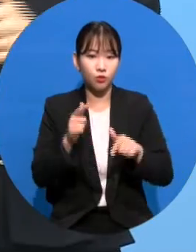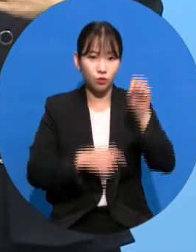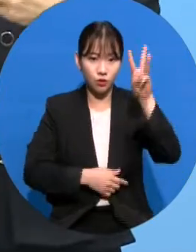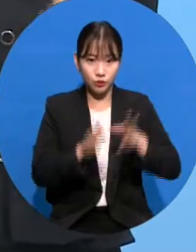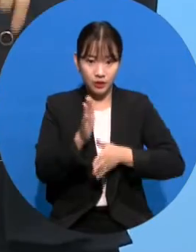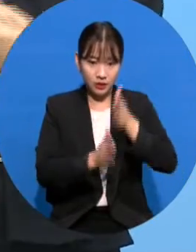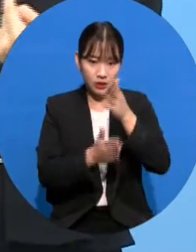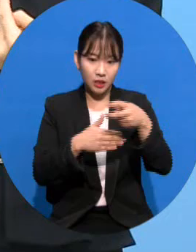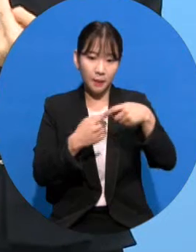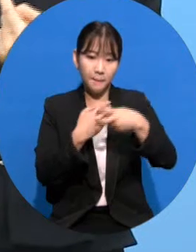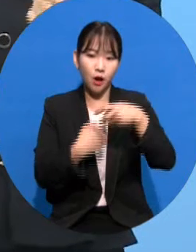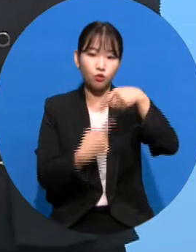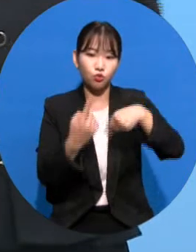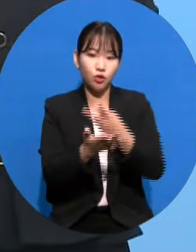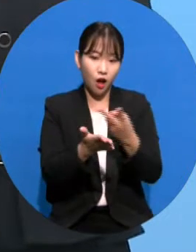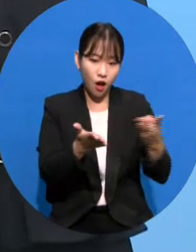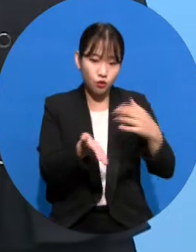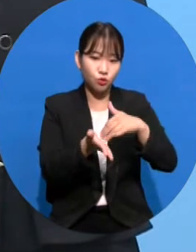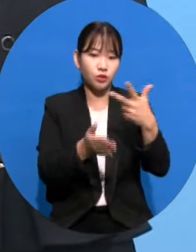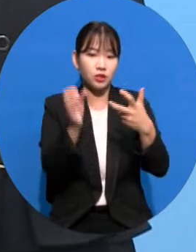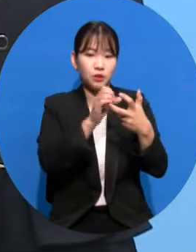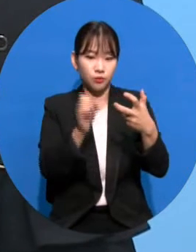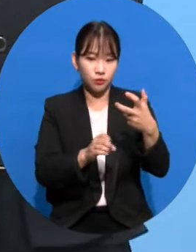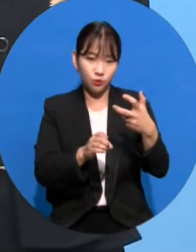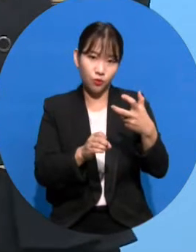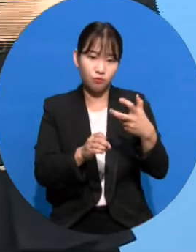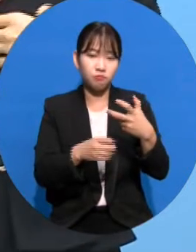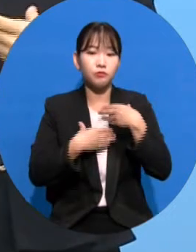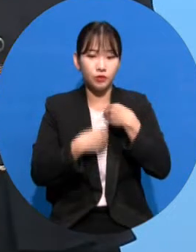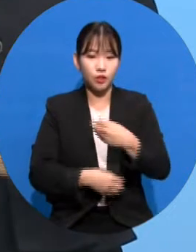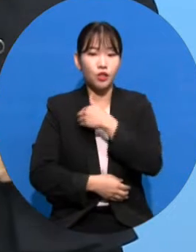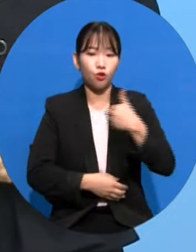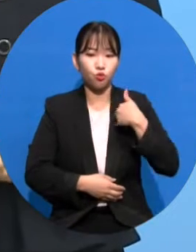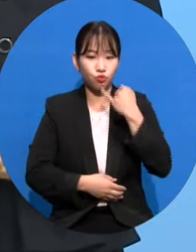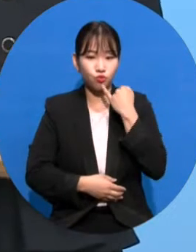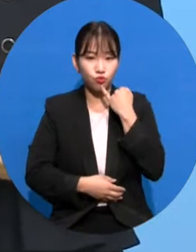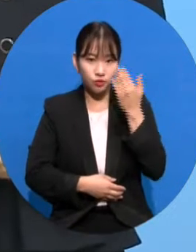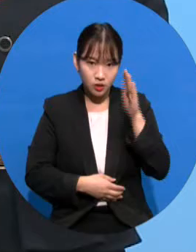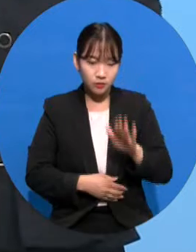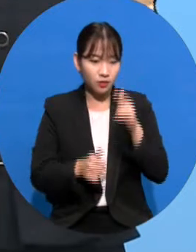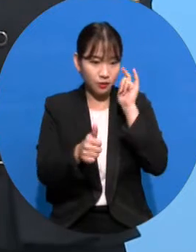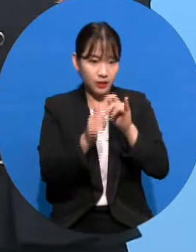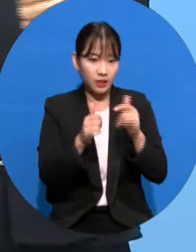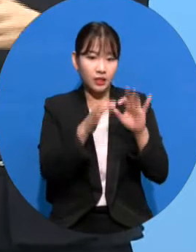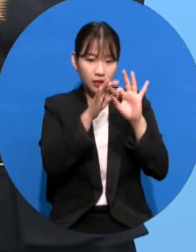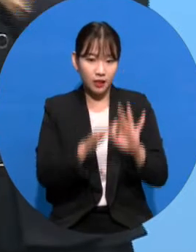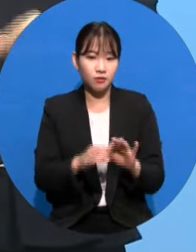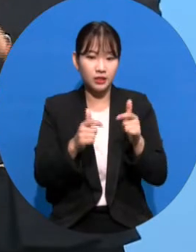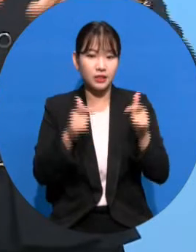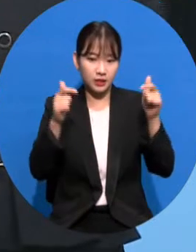가동률은 70% 정도로 비교적 안정적이지만 확진 자가 계속